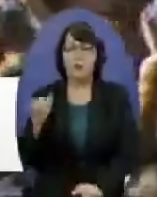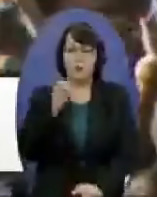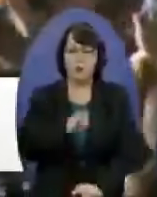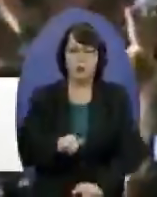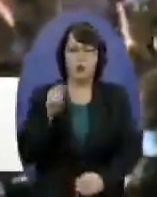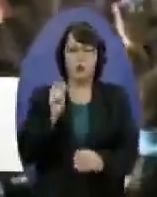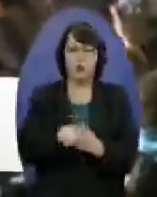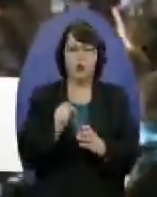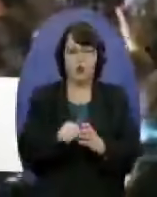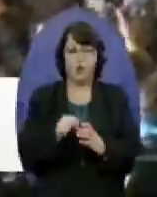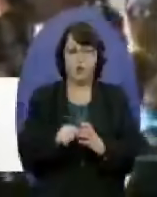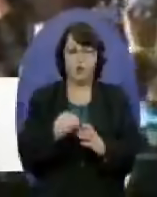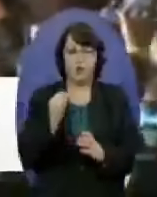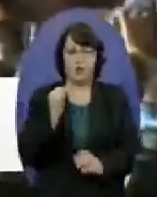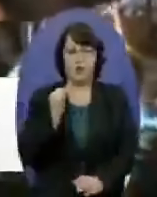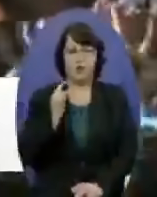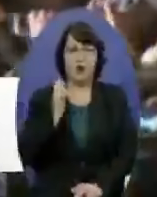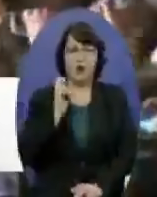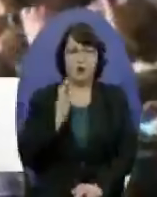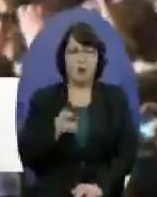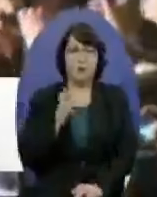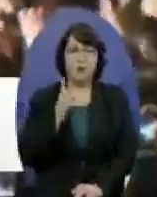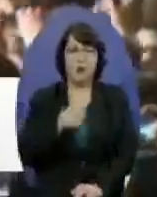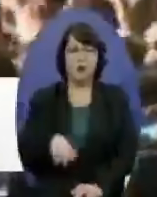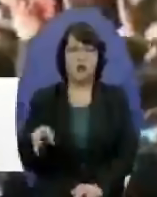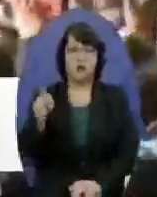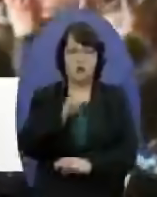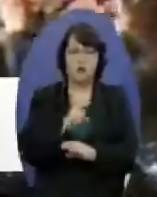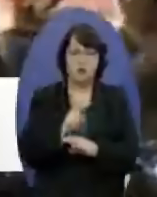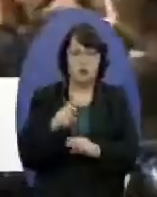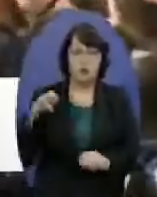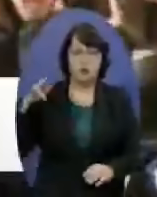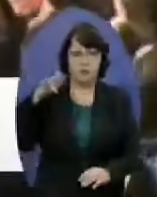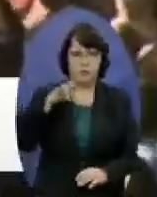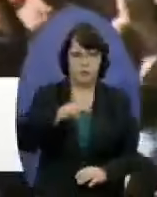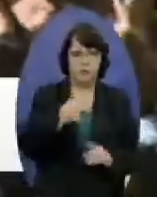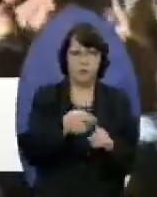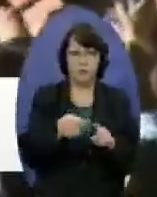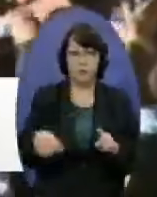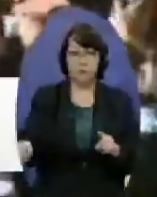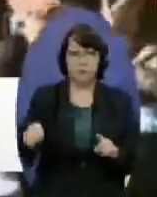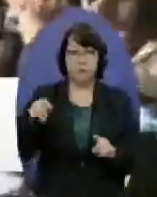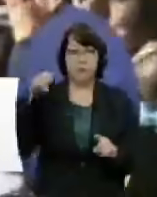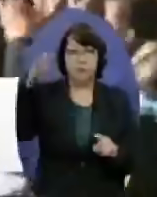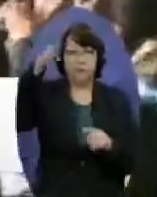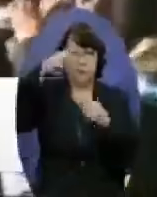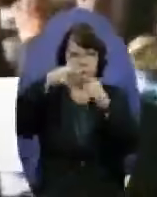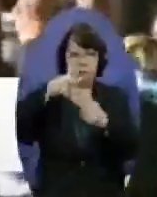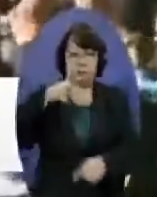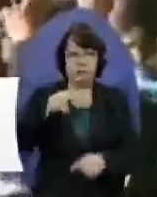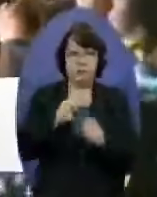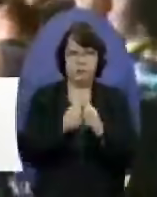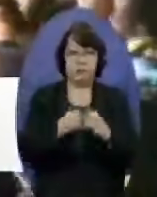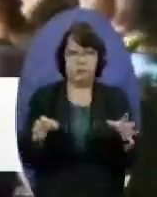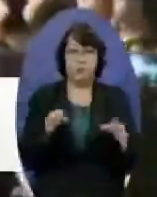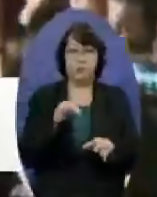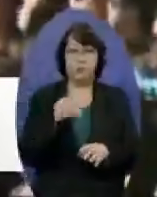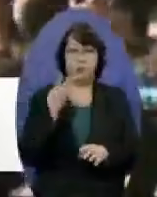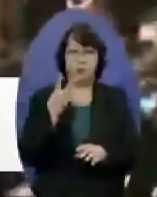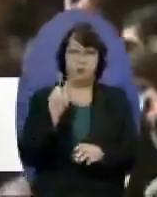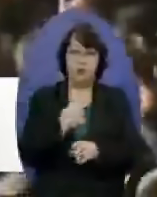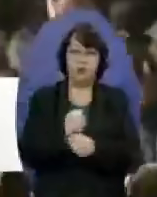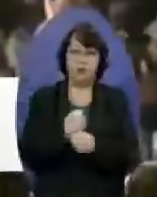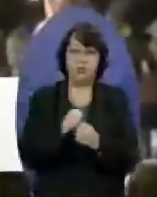улсын дотоодод харин Иракийн Багдад хотын нисэх буудлын ойролцоох байнуудад агаарын цохилд өгсөн тусгай ажиллагааны